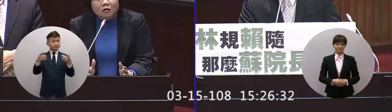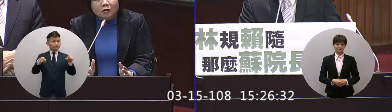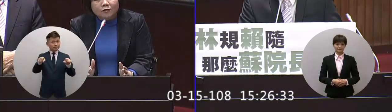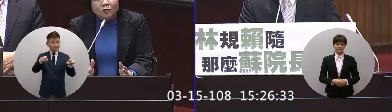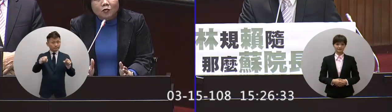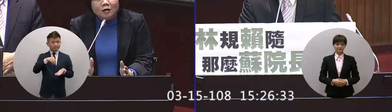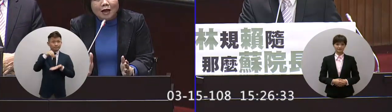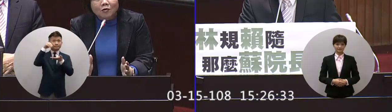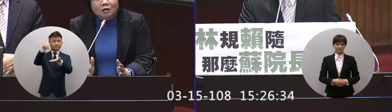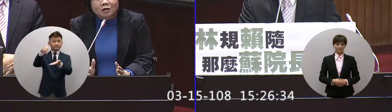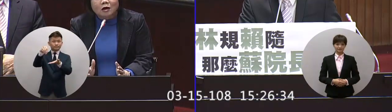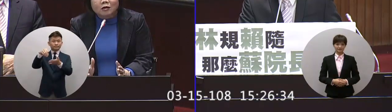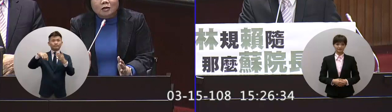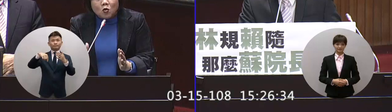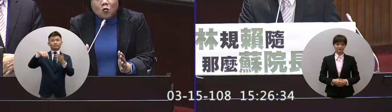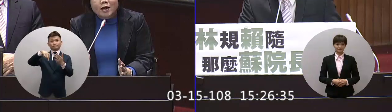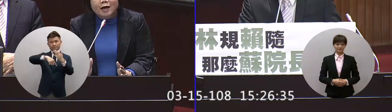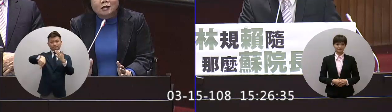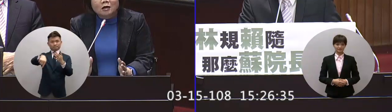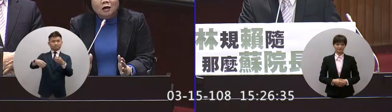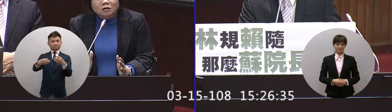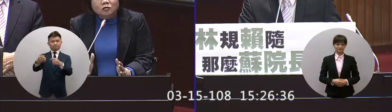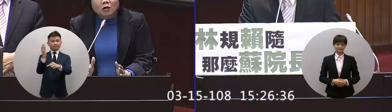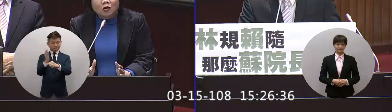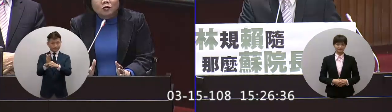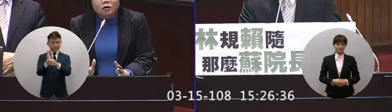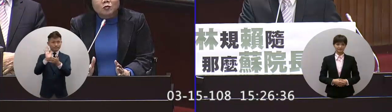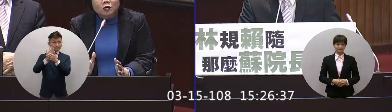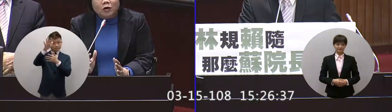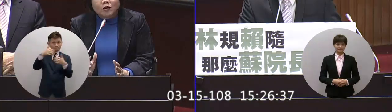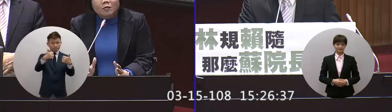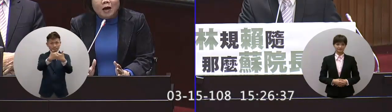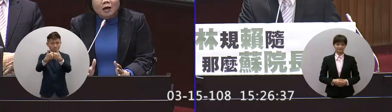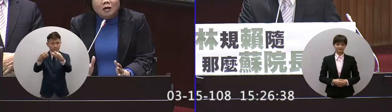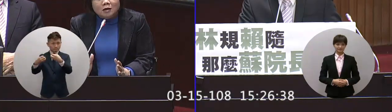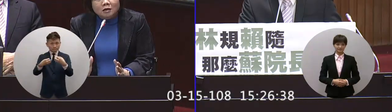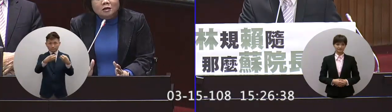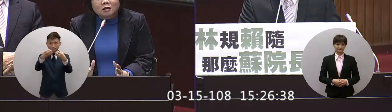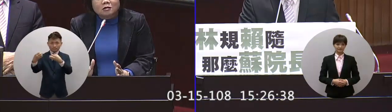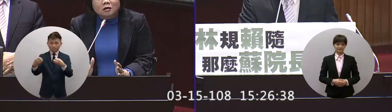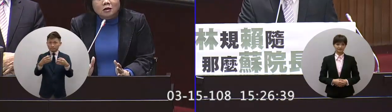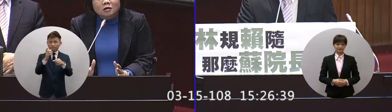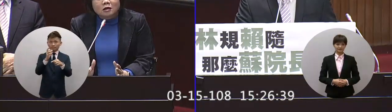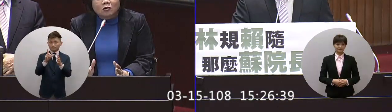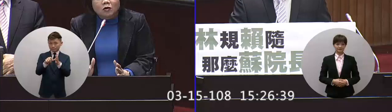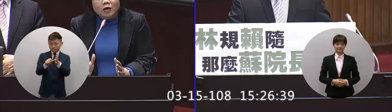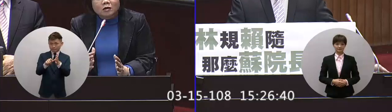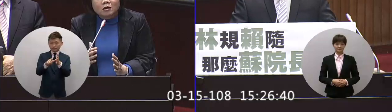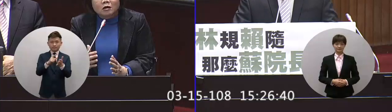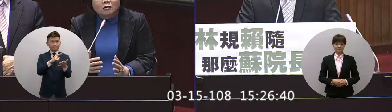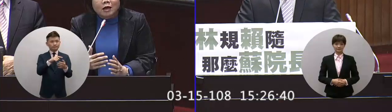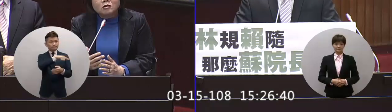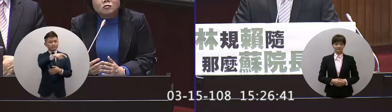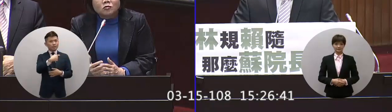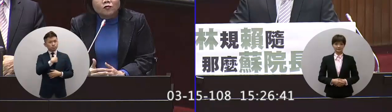在立院大院这里哈，那未来进入讨论的时候，我们也会把各界的这个意见哈，也